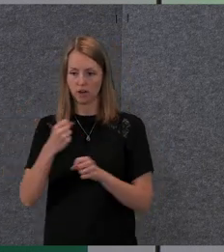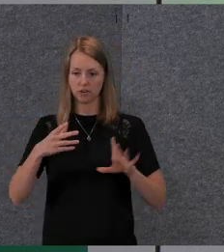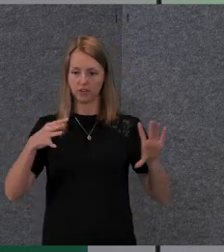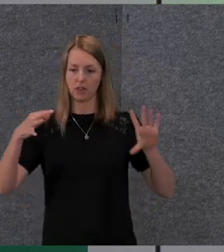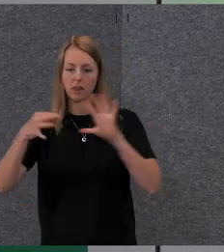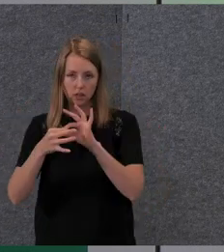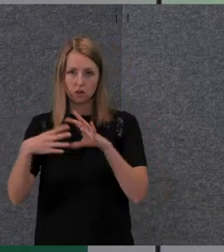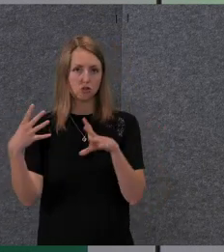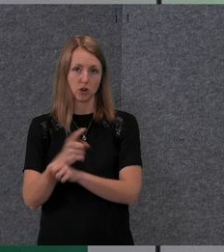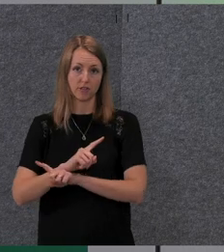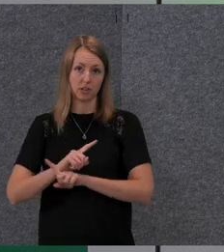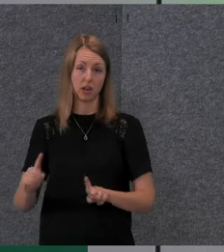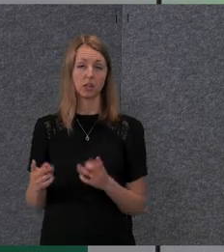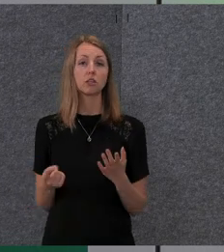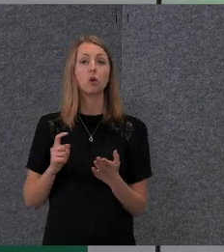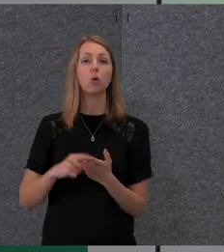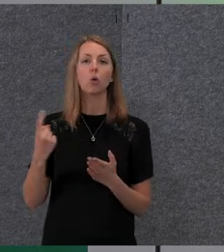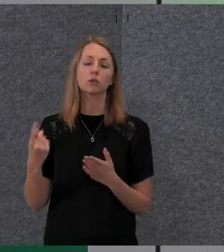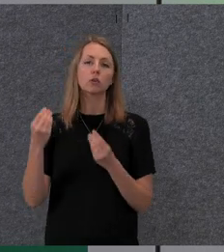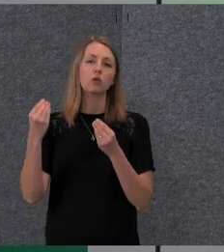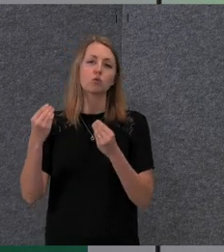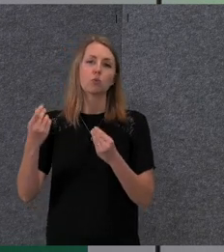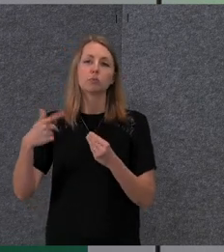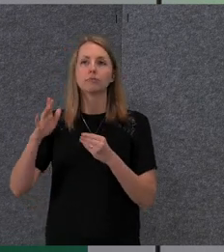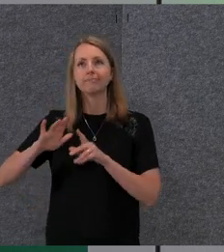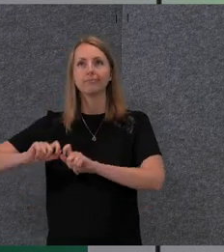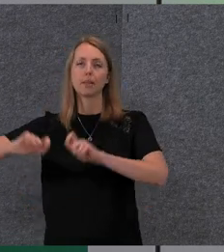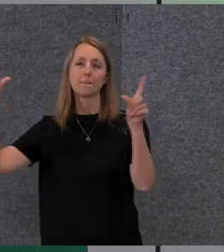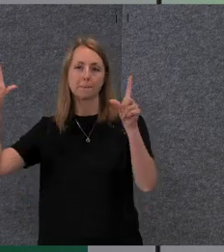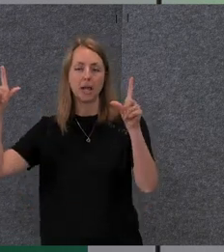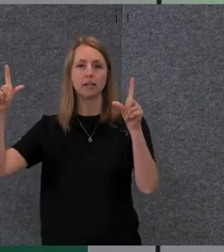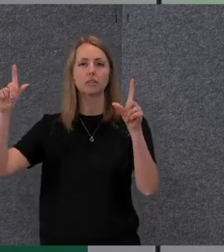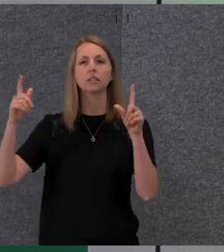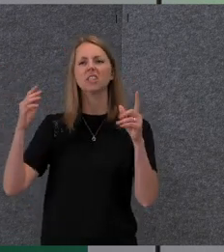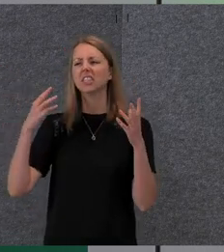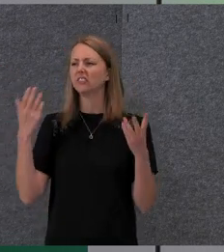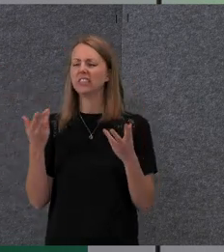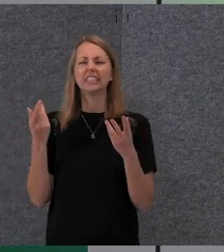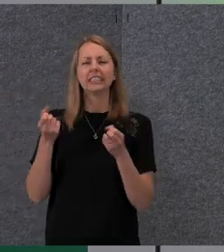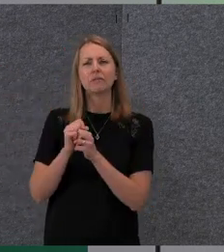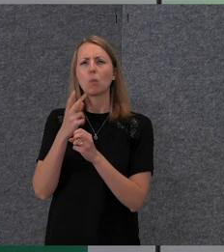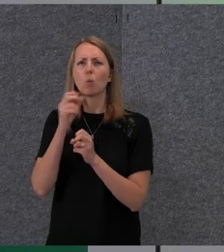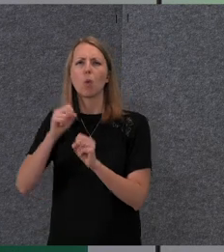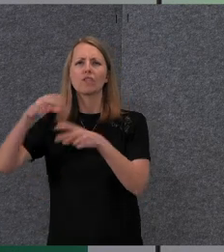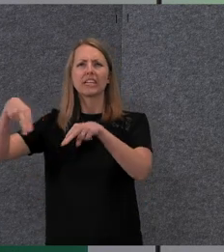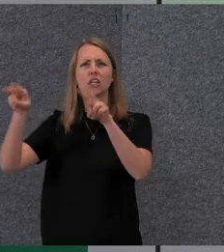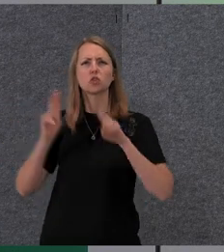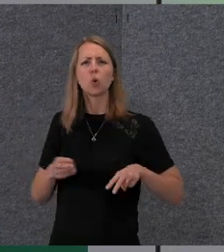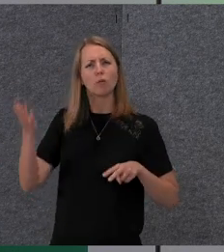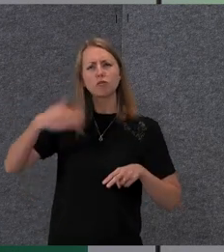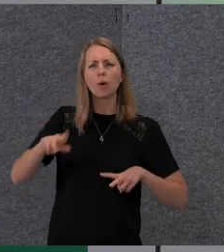Nicht zuletzt deshalb, weil sie mehrheitlich immer noch die Illusion nährt, es gäbe irgendwie ein Zurück zu den Sicherheiten